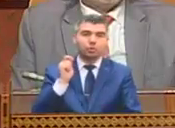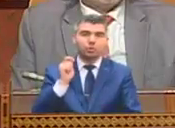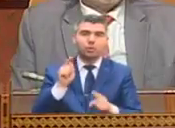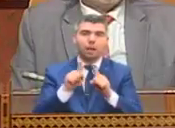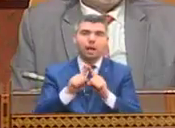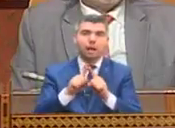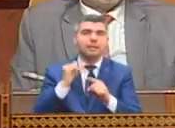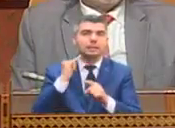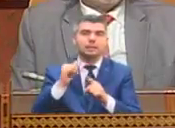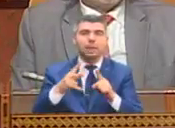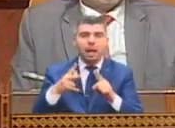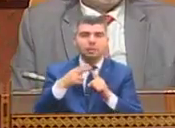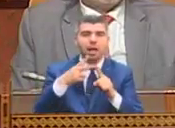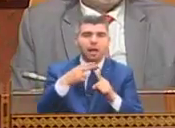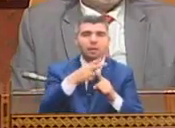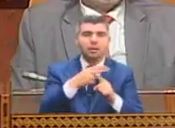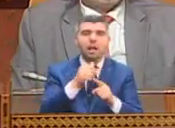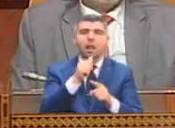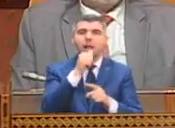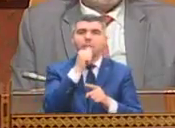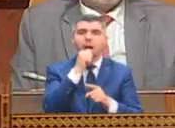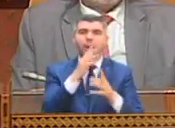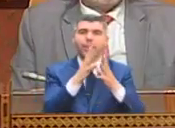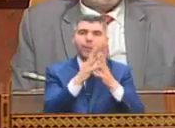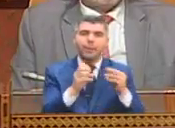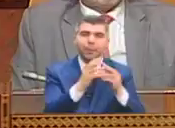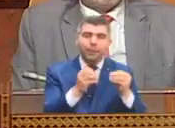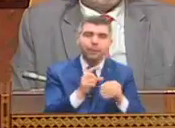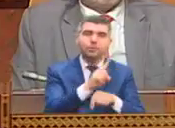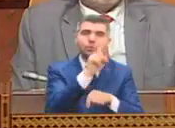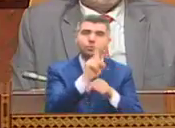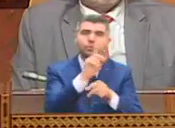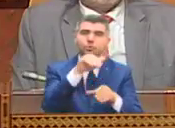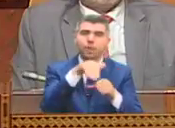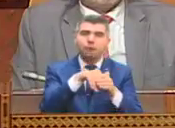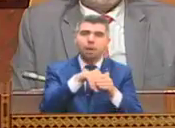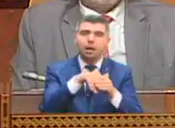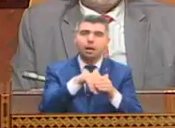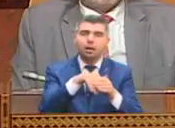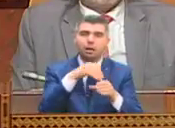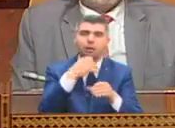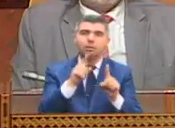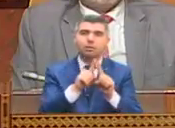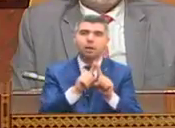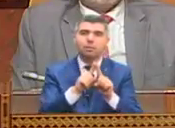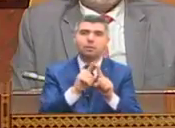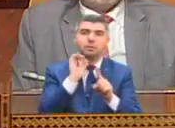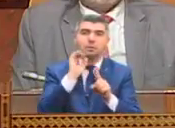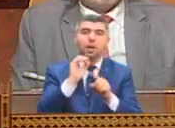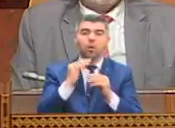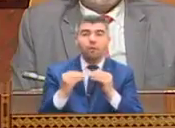صالح للشرب في مجموعة من الدوائر وعلى رأسهم جماعة الزوادة اللي كتوجد فوق الفرشة